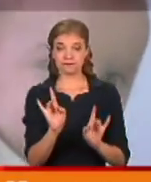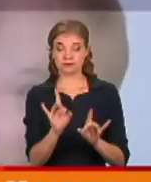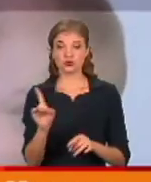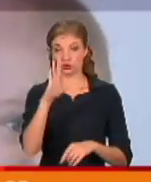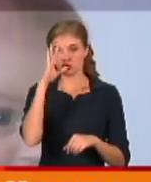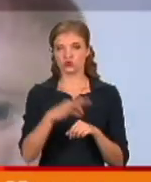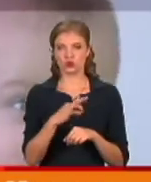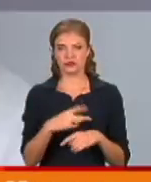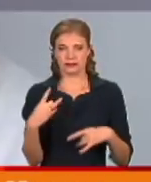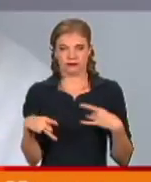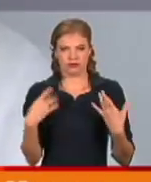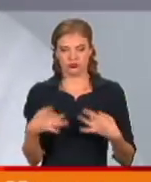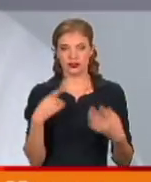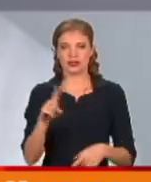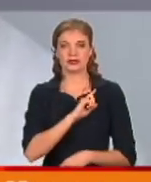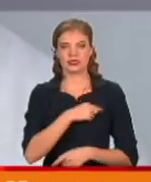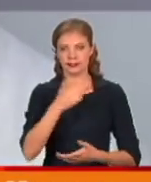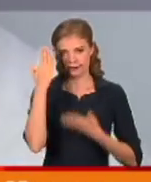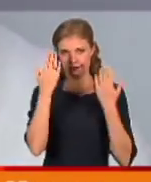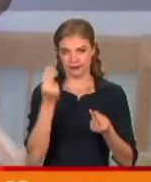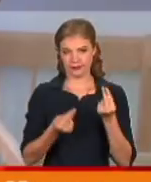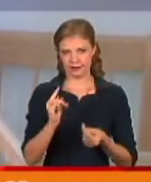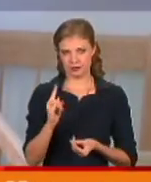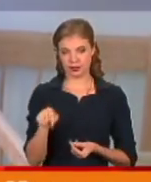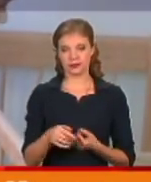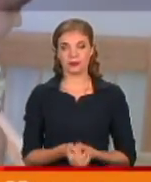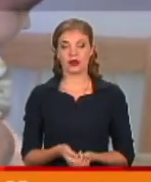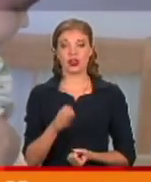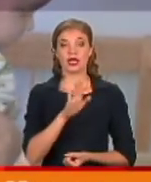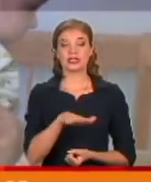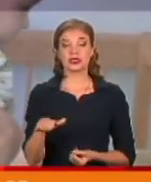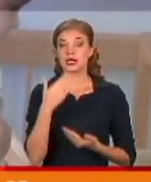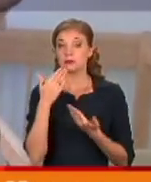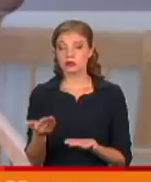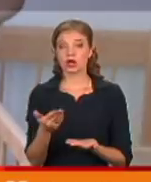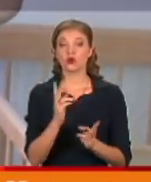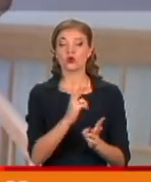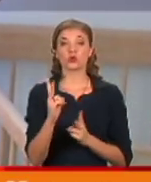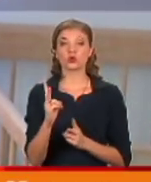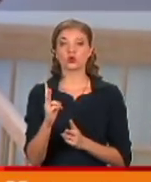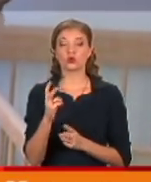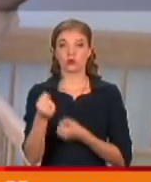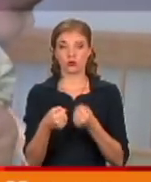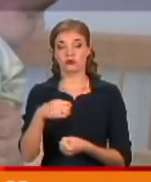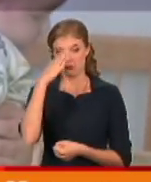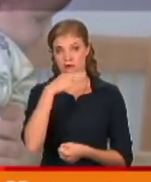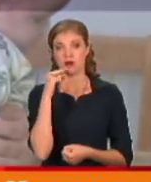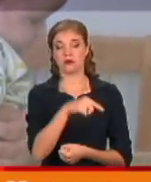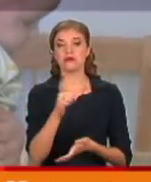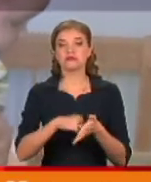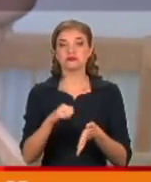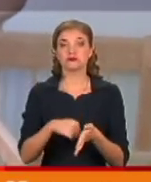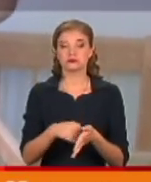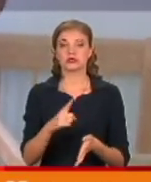розповідає, чоловіка роздратували галасливі розваги хлопчаків. Я дітей спитаю, хто тебе побив? Каже, папа. Спрашую, за